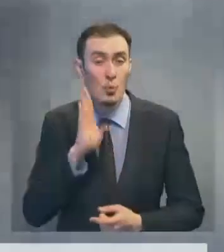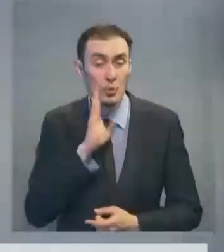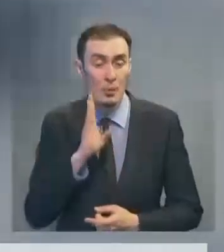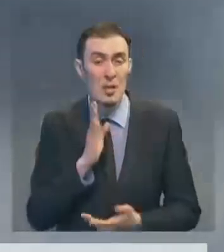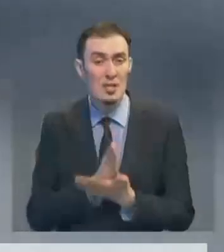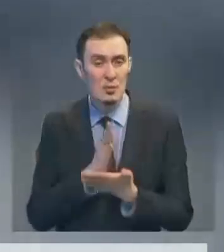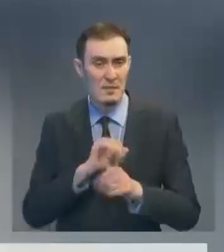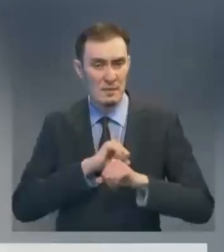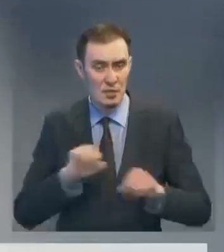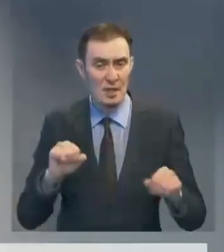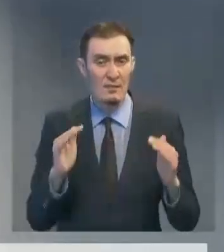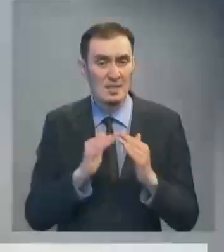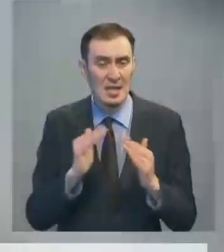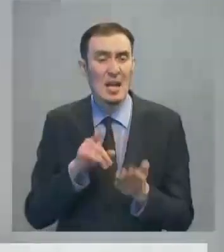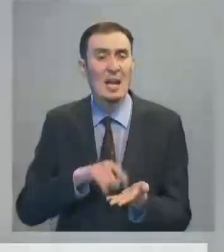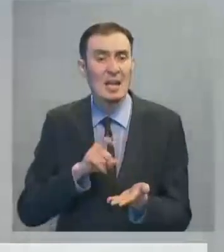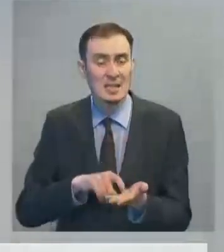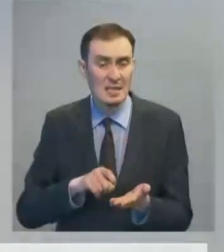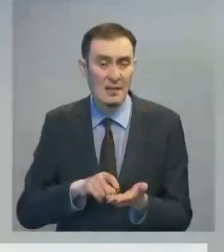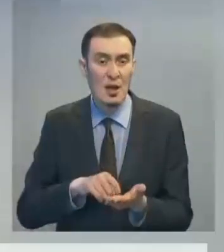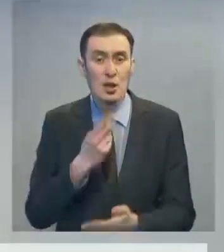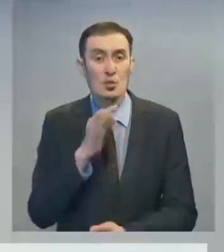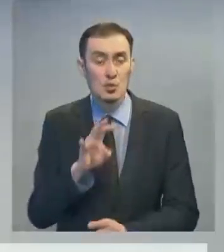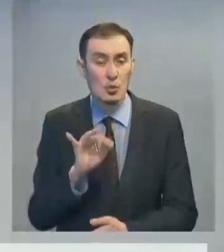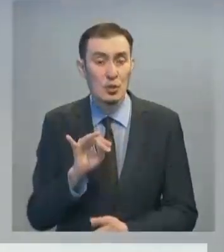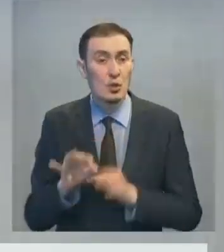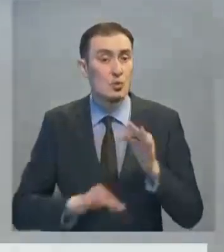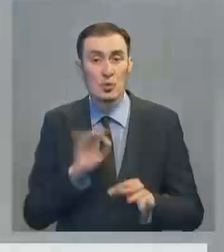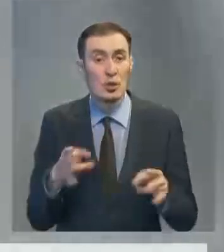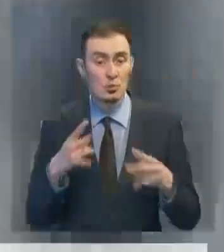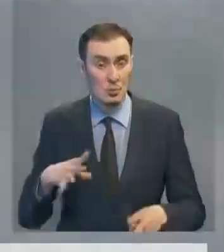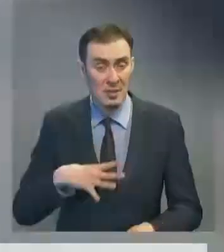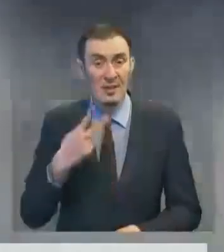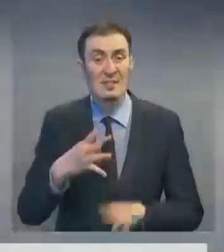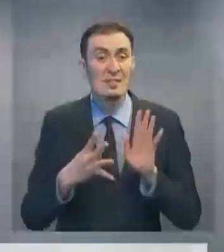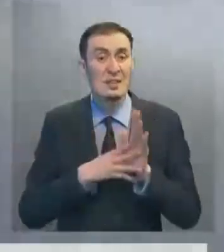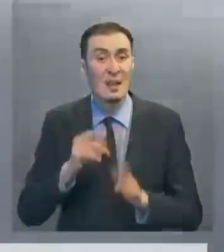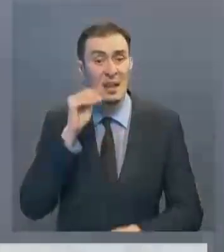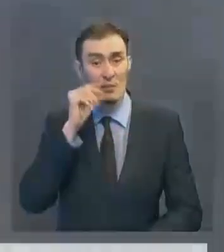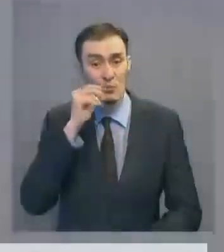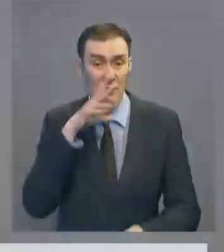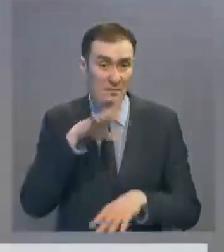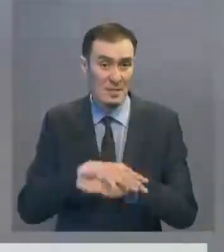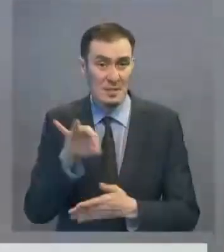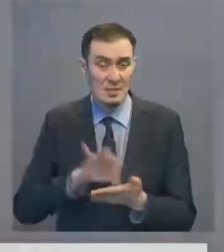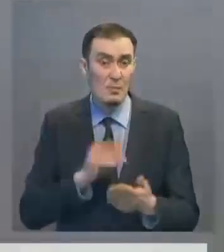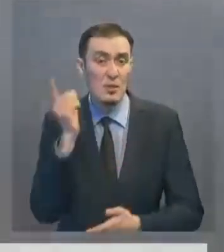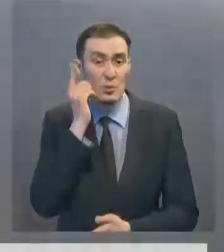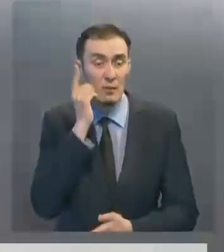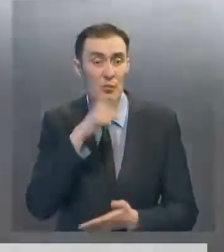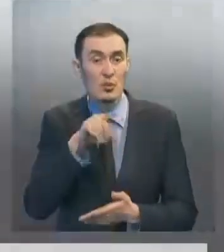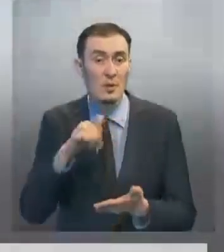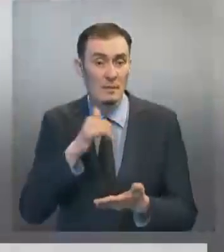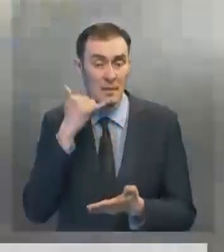заложены взрывчатки в здании карагандинского авто циона и суток не понадобилась 29 летнего мужчину вычислили по сотовому телефону